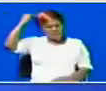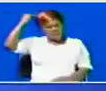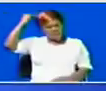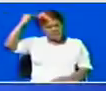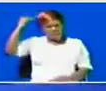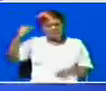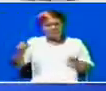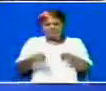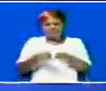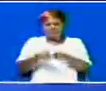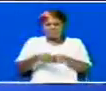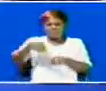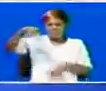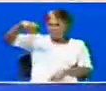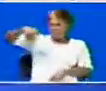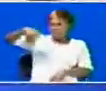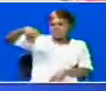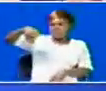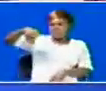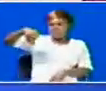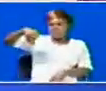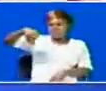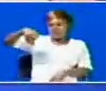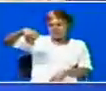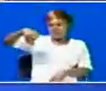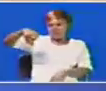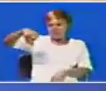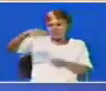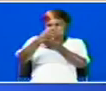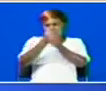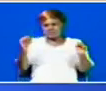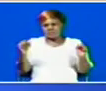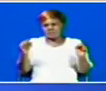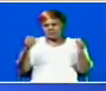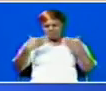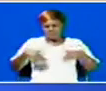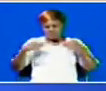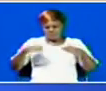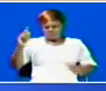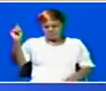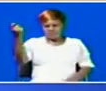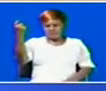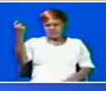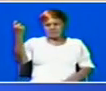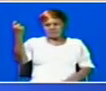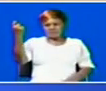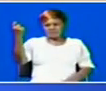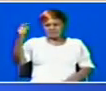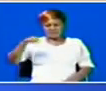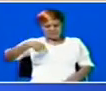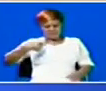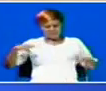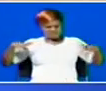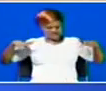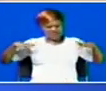Hifikepunye Pohamba wa Namibia, na mwenzake wa Djibouti, Ismail Omar Gule. You people of Kenya have made us very